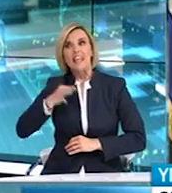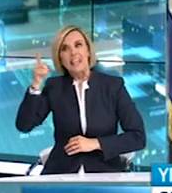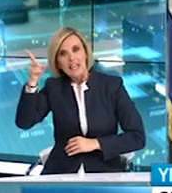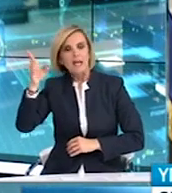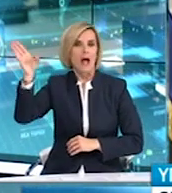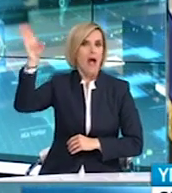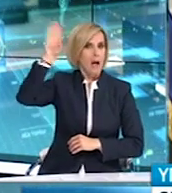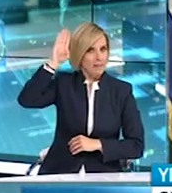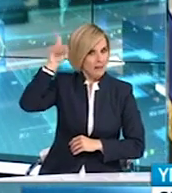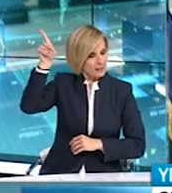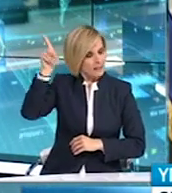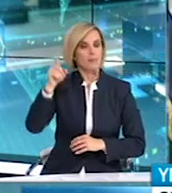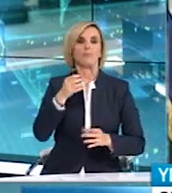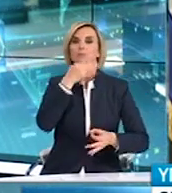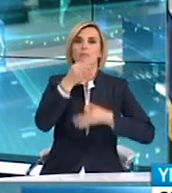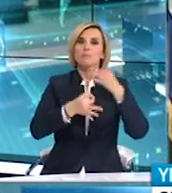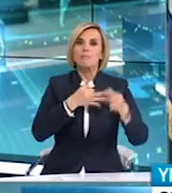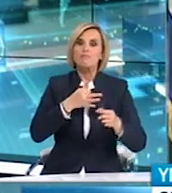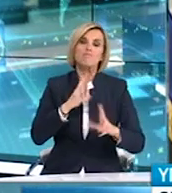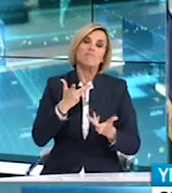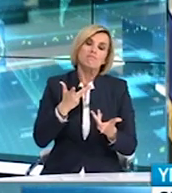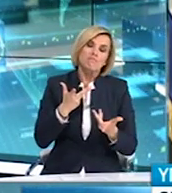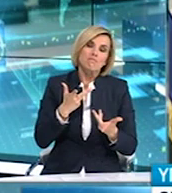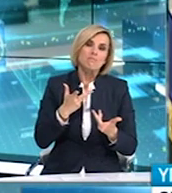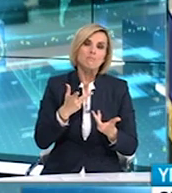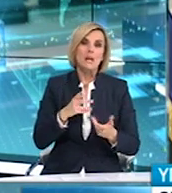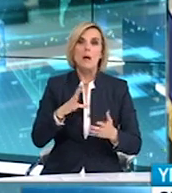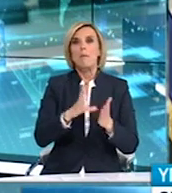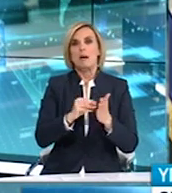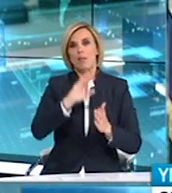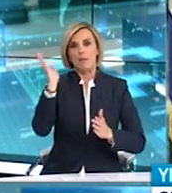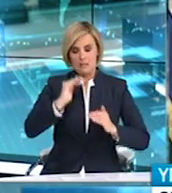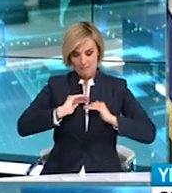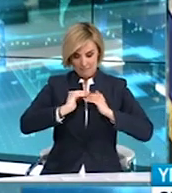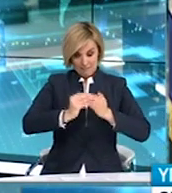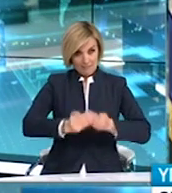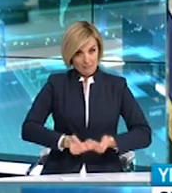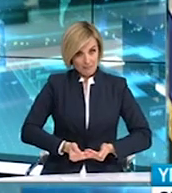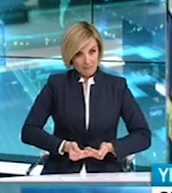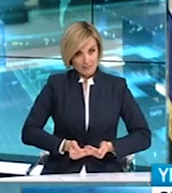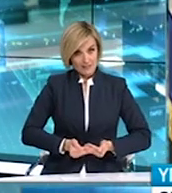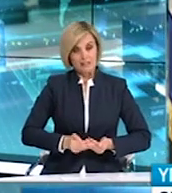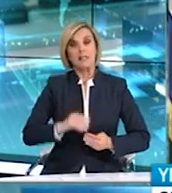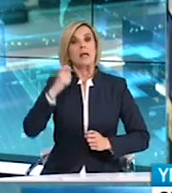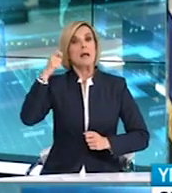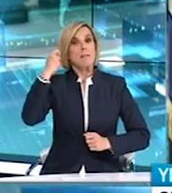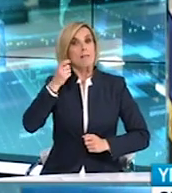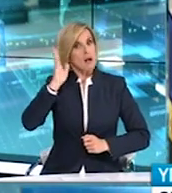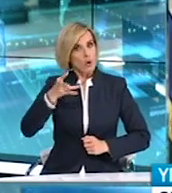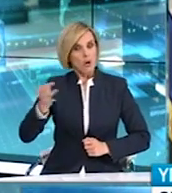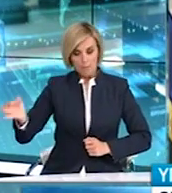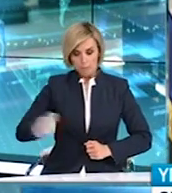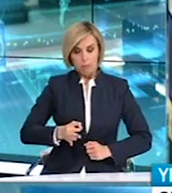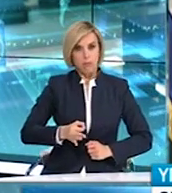Ηνωμένες Πολιτείες, οι οποίες μιλούσαν για το αν μπορεί να εκτεθεί το παιδί στον ιό κατά τη διάρκεια που είναι στην κοιλιά της μανούλας του,